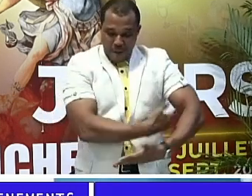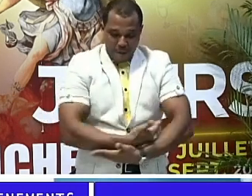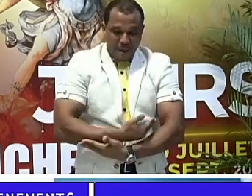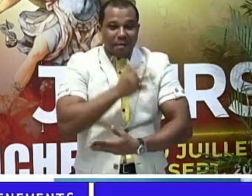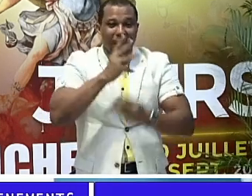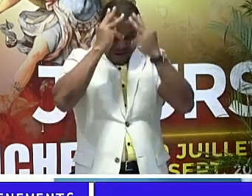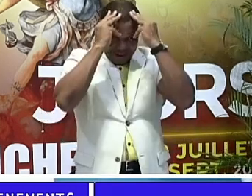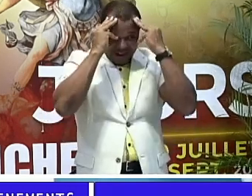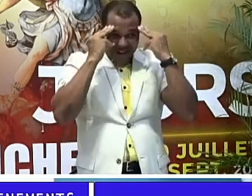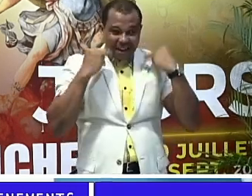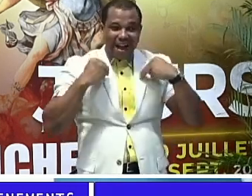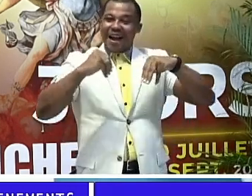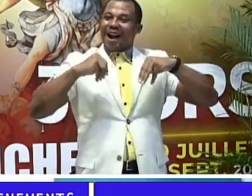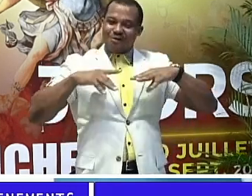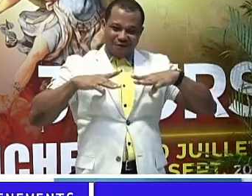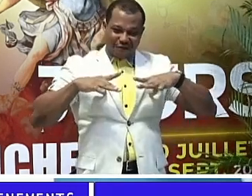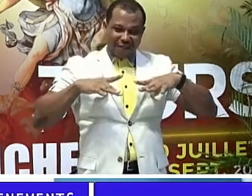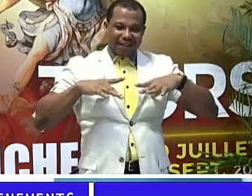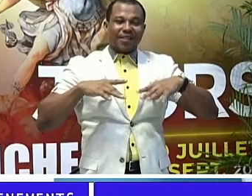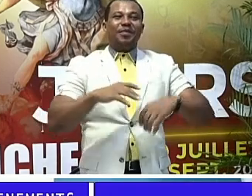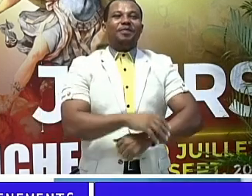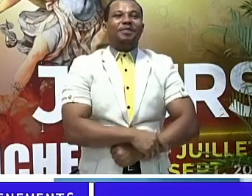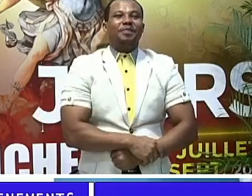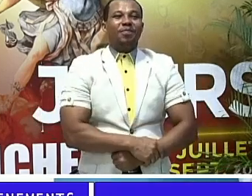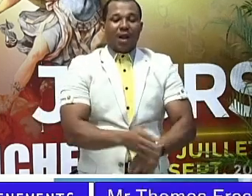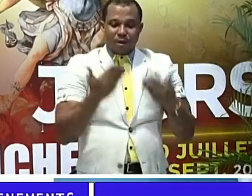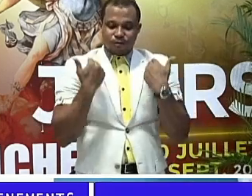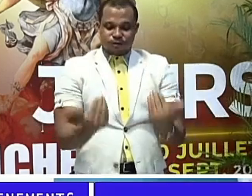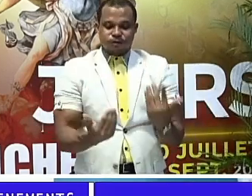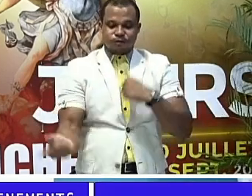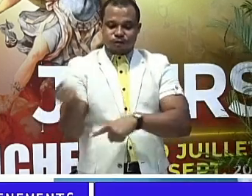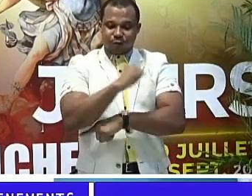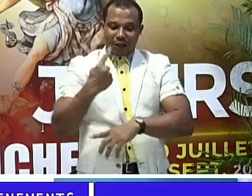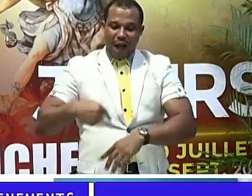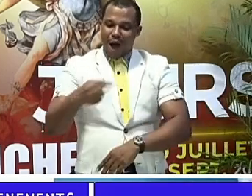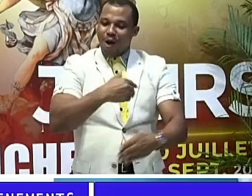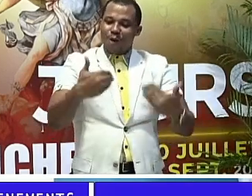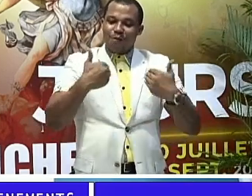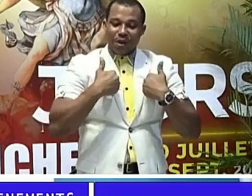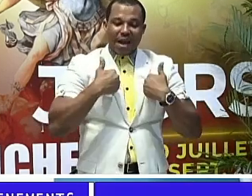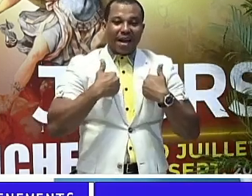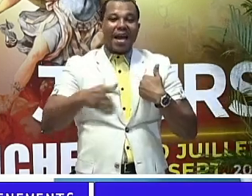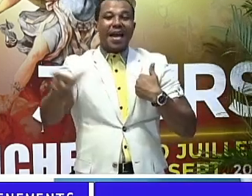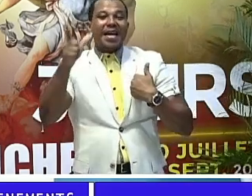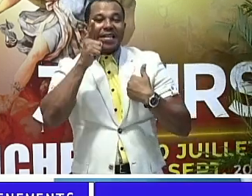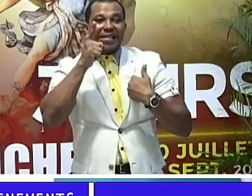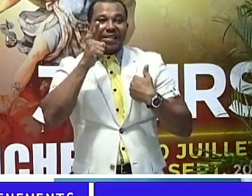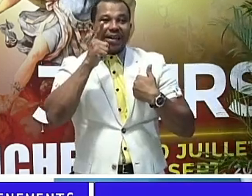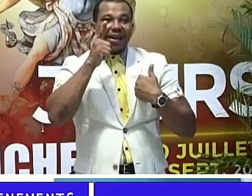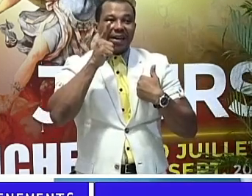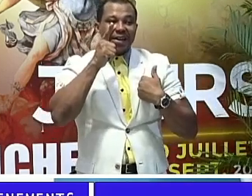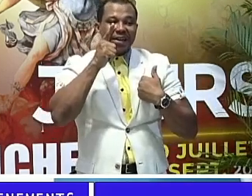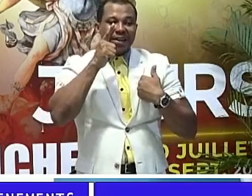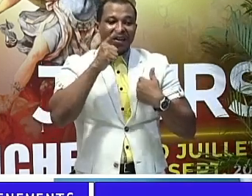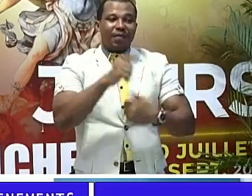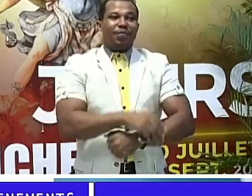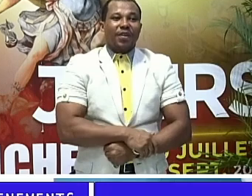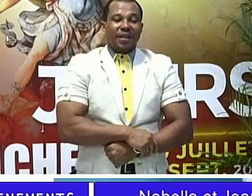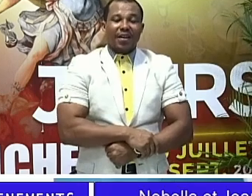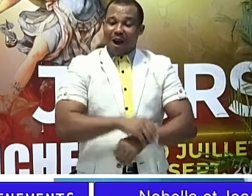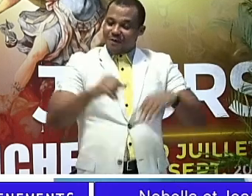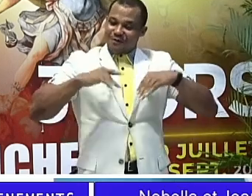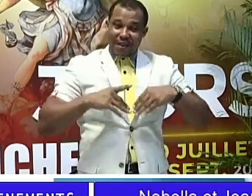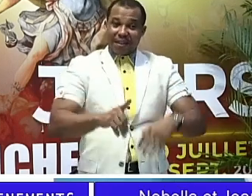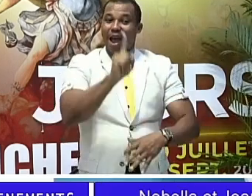mon mari qui a fait des anniversaires. Je dis à nous gagne Nidia et Andy Tulle, qui a fêté un an